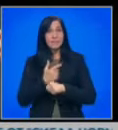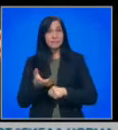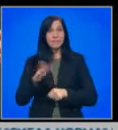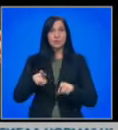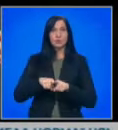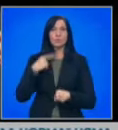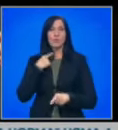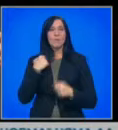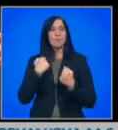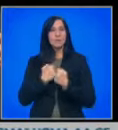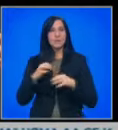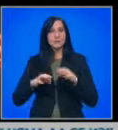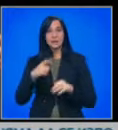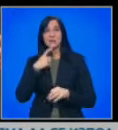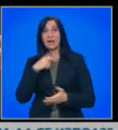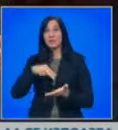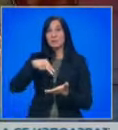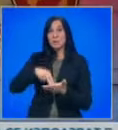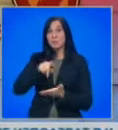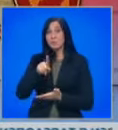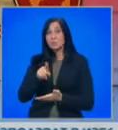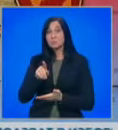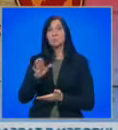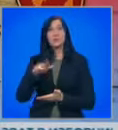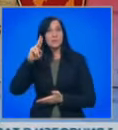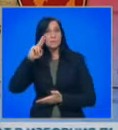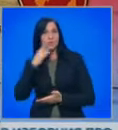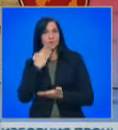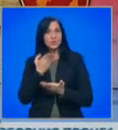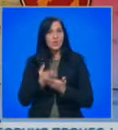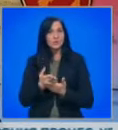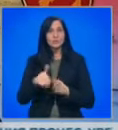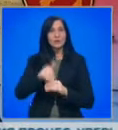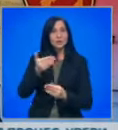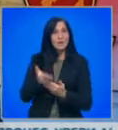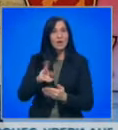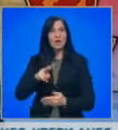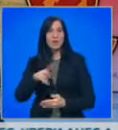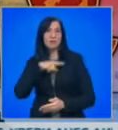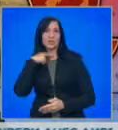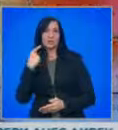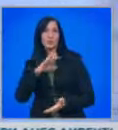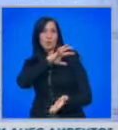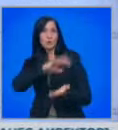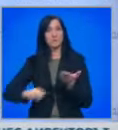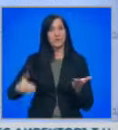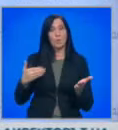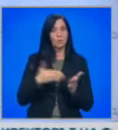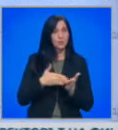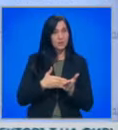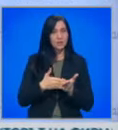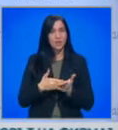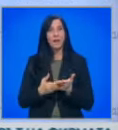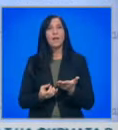като загуби местните избори, Зоран Заев е изправен пред дилема или да изпълни обещанието си да подаде оставка, или да рискува да бъде свален от опозицията.